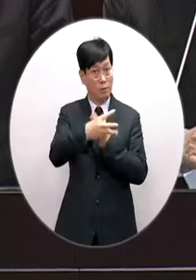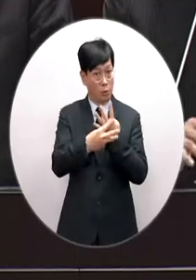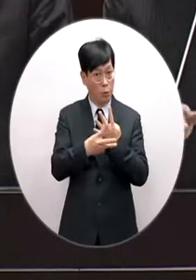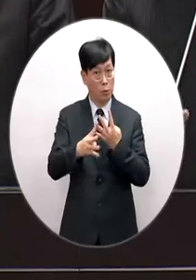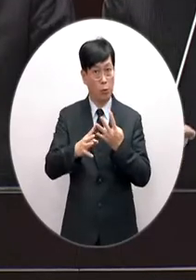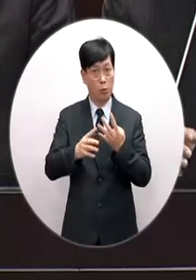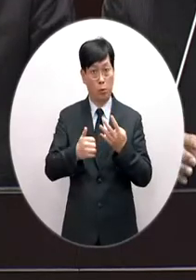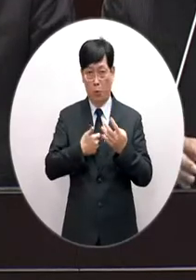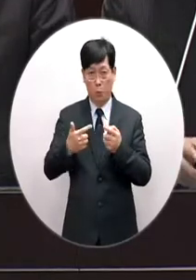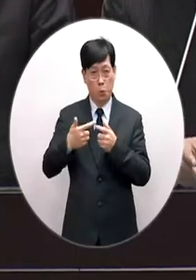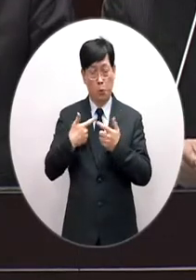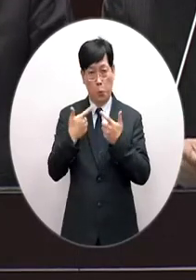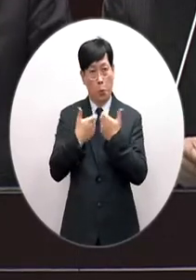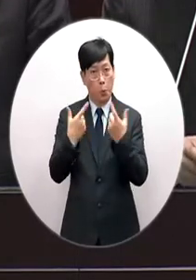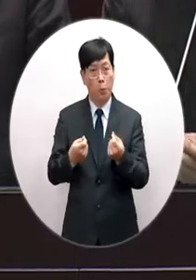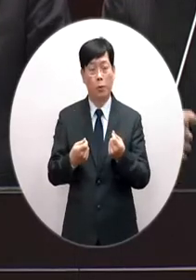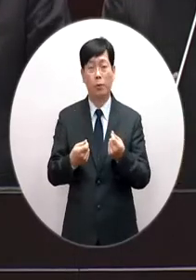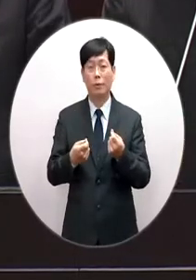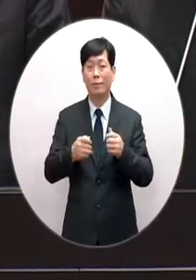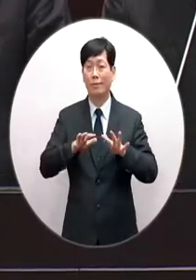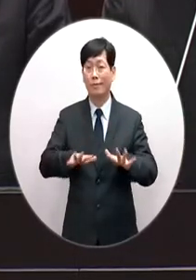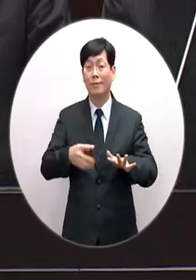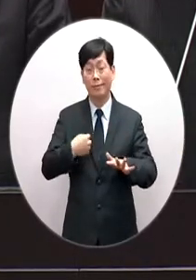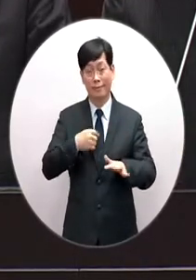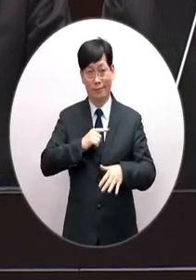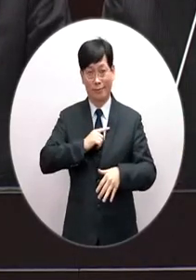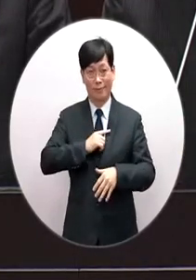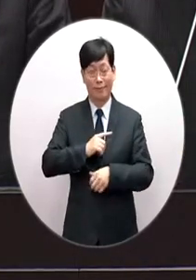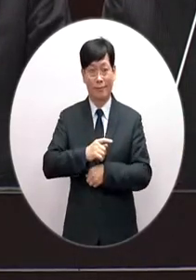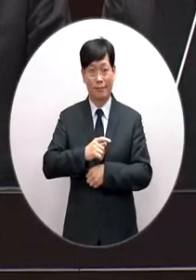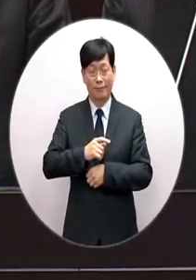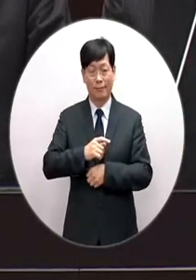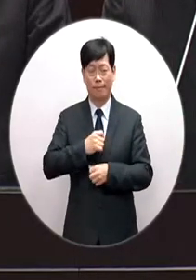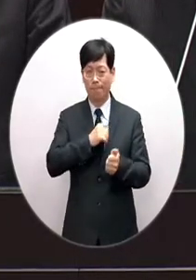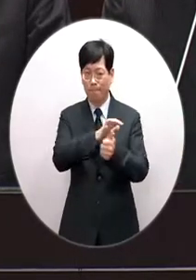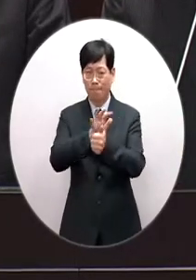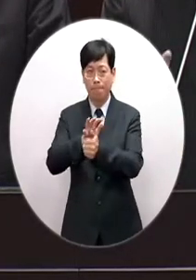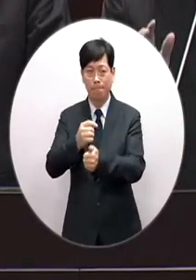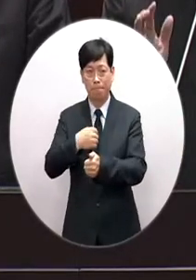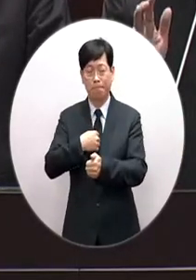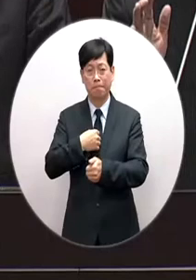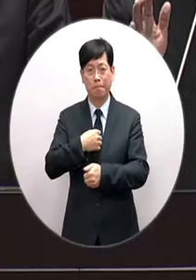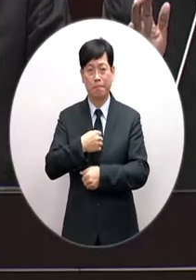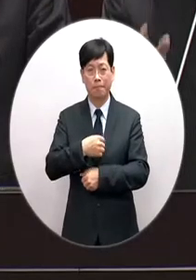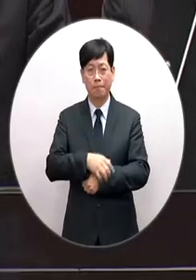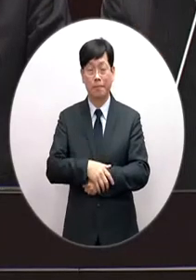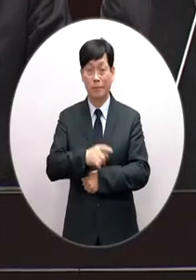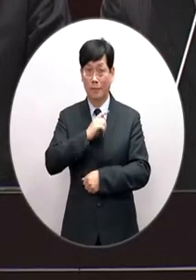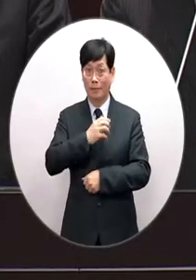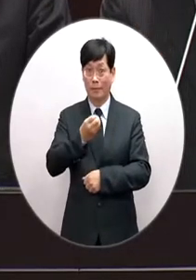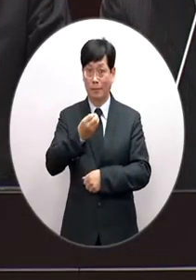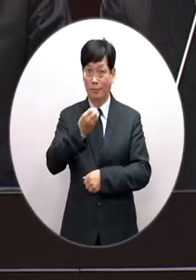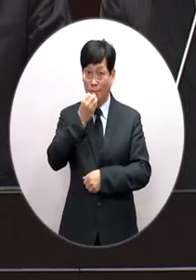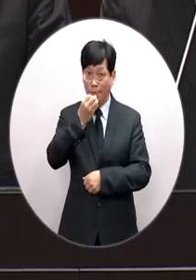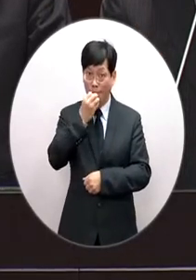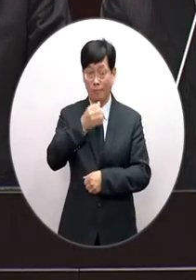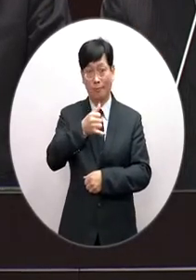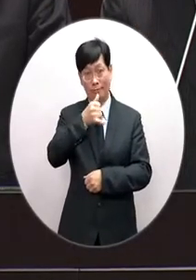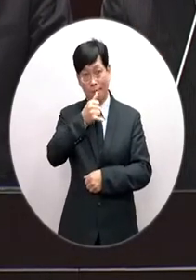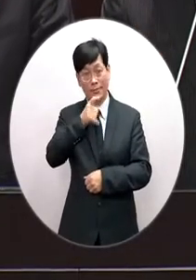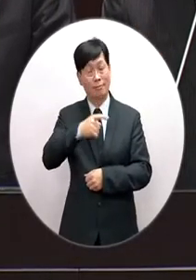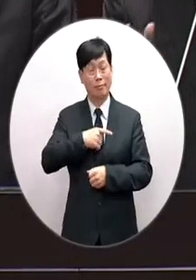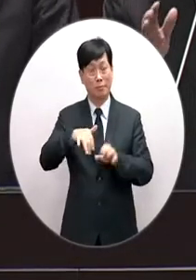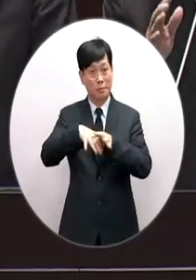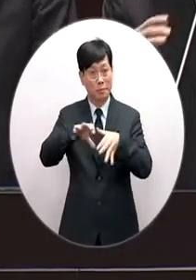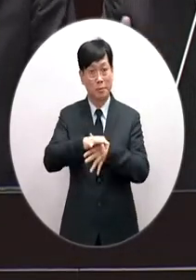常契合？就是说，现在我们要让我们的这个饮食文化你刚刚